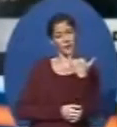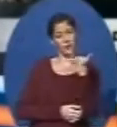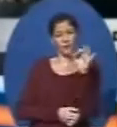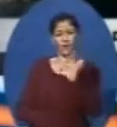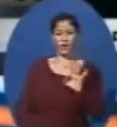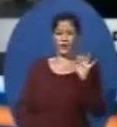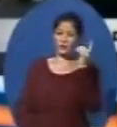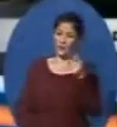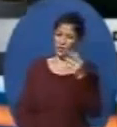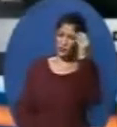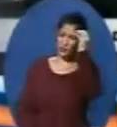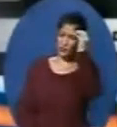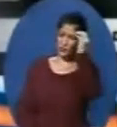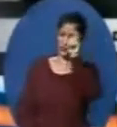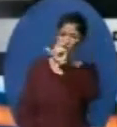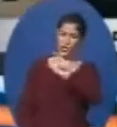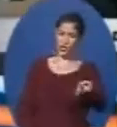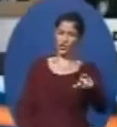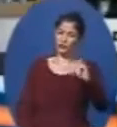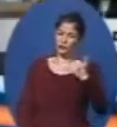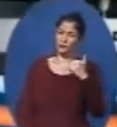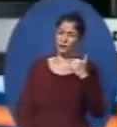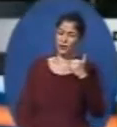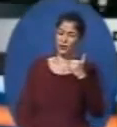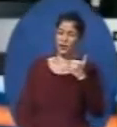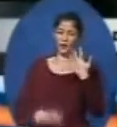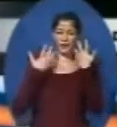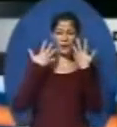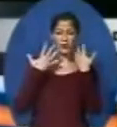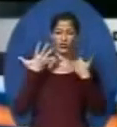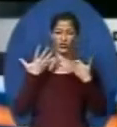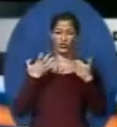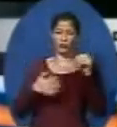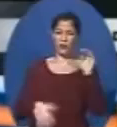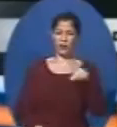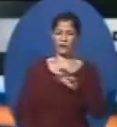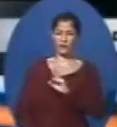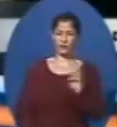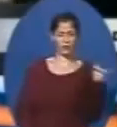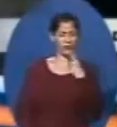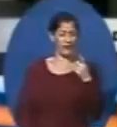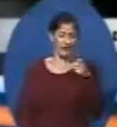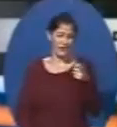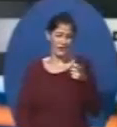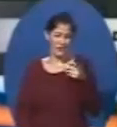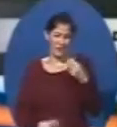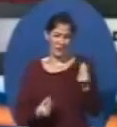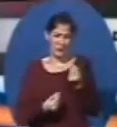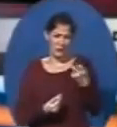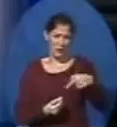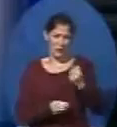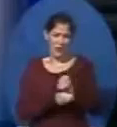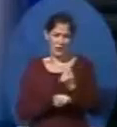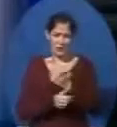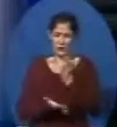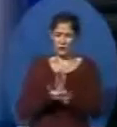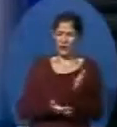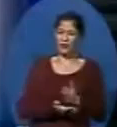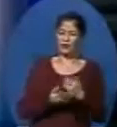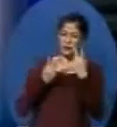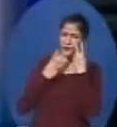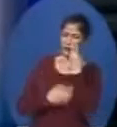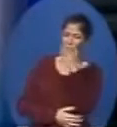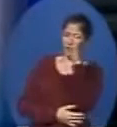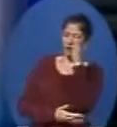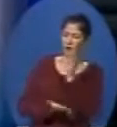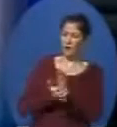לזכור שהוא הרשיע אותו בפרשת 60,000 השקלים. זה כולם הרשיעו, זה פה אחד. נכון. בוא רגע תראה מה אולמרט אומר היום